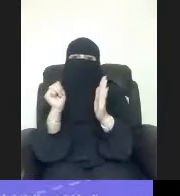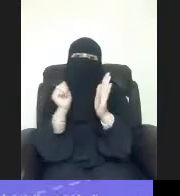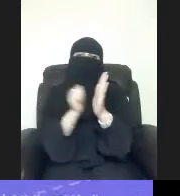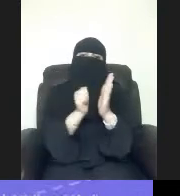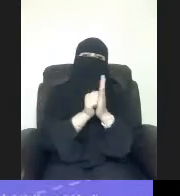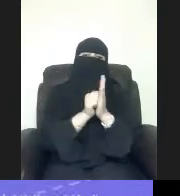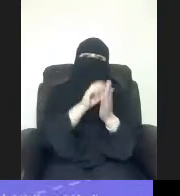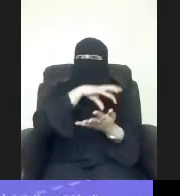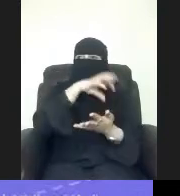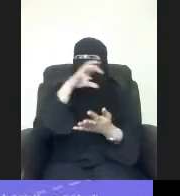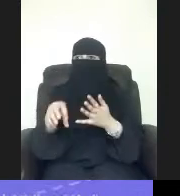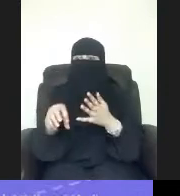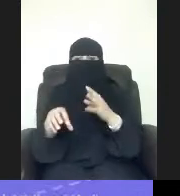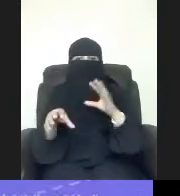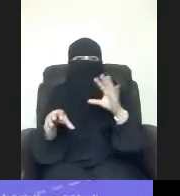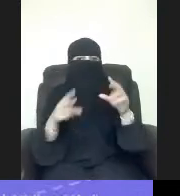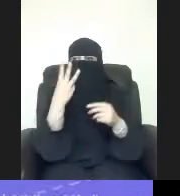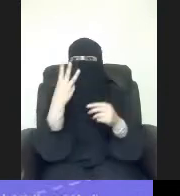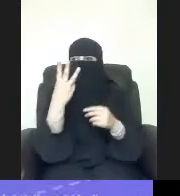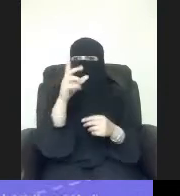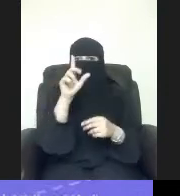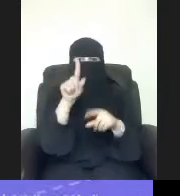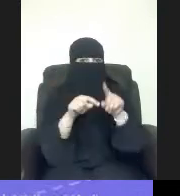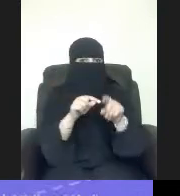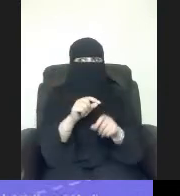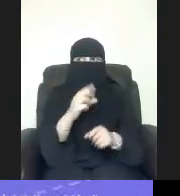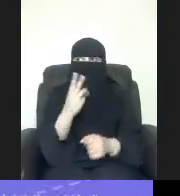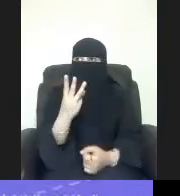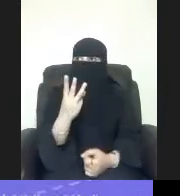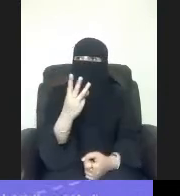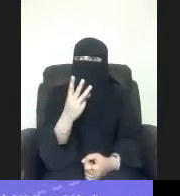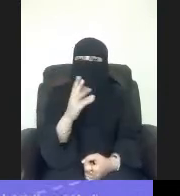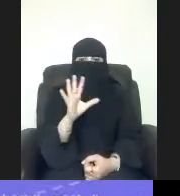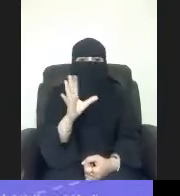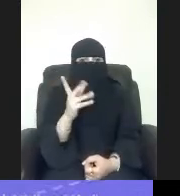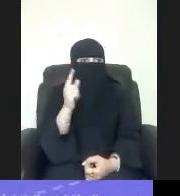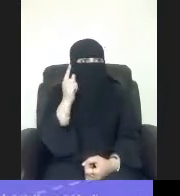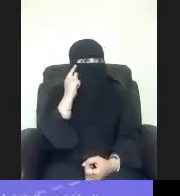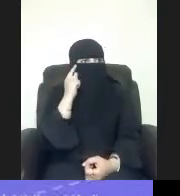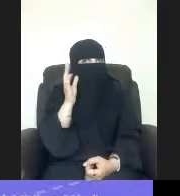أخذت لي 3-4 أيام، بناتي يقولوا يا بابا أنتم كيف عايشين بدون نت؟